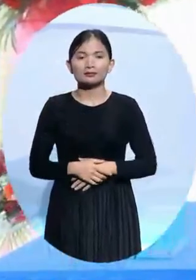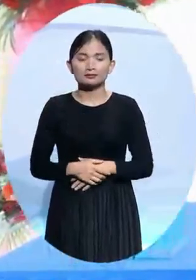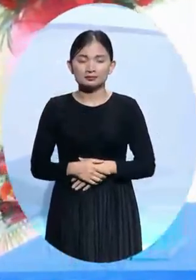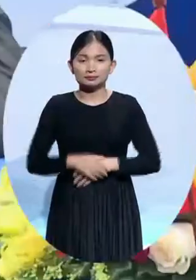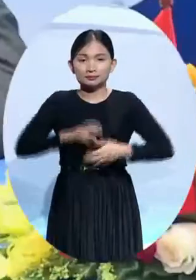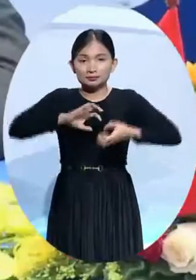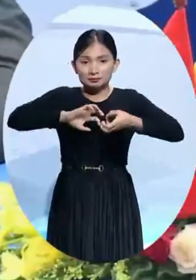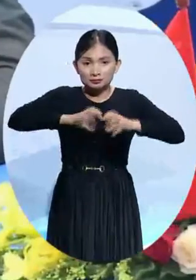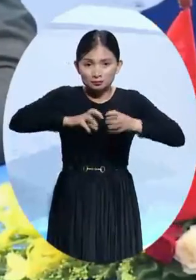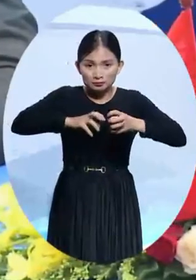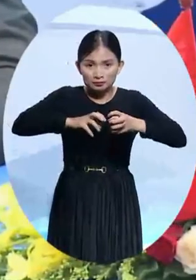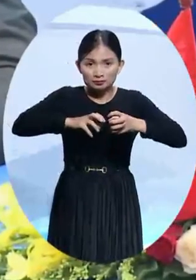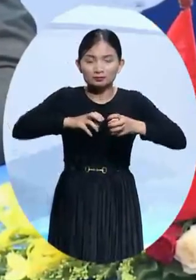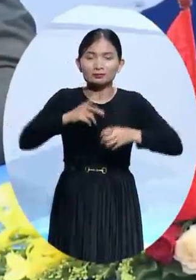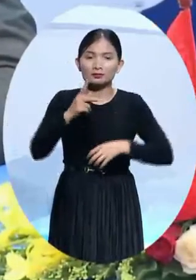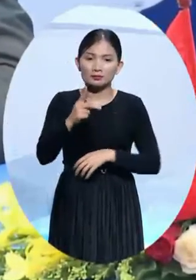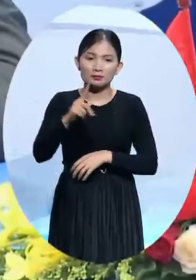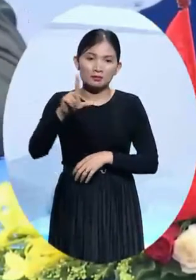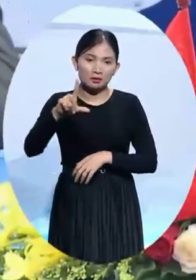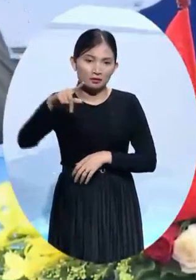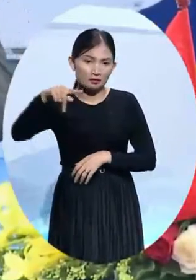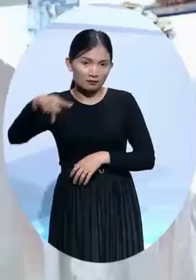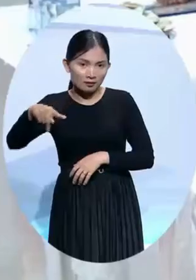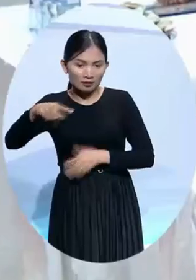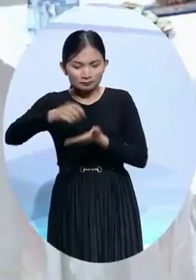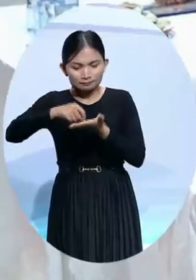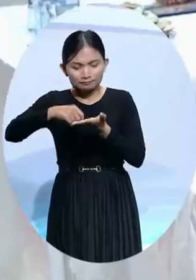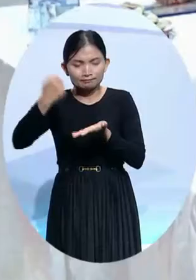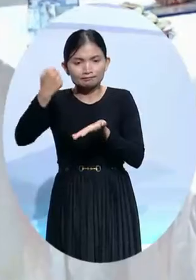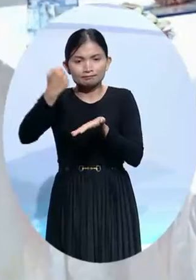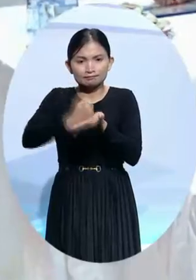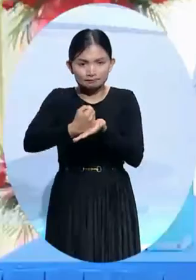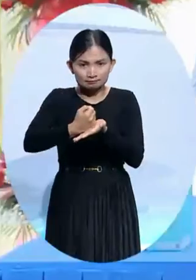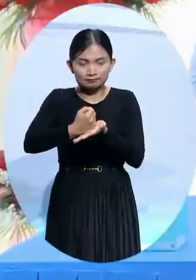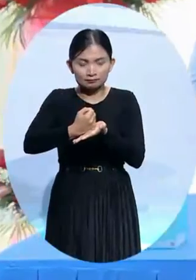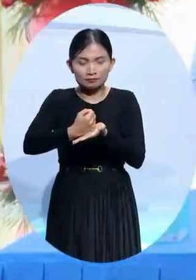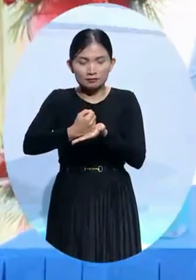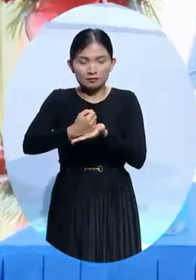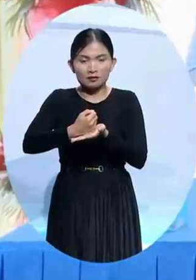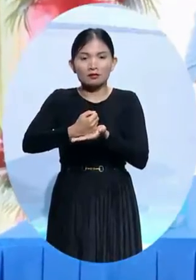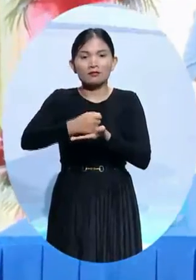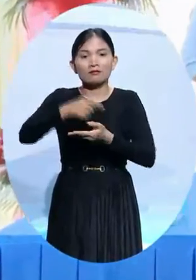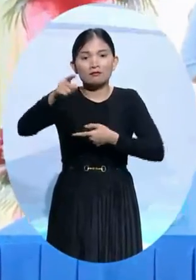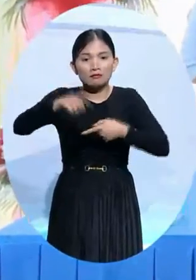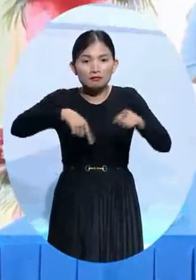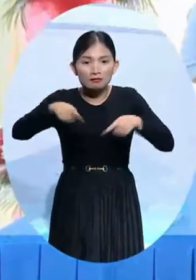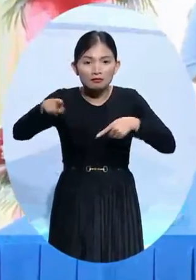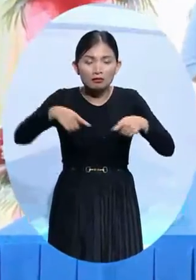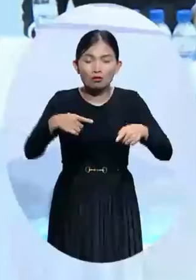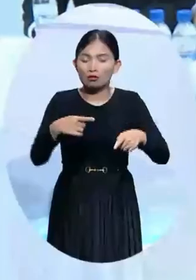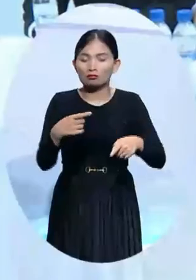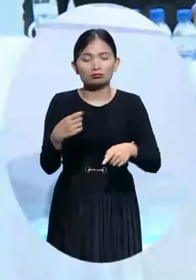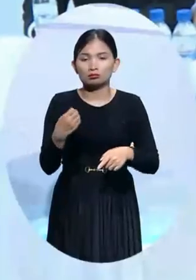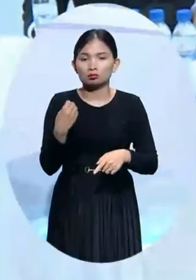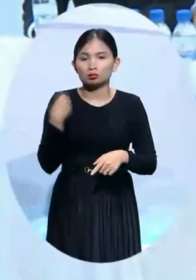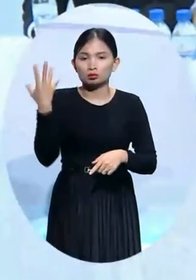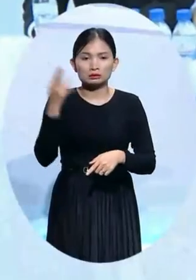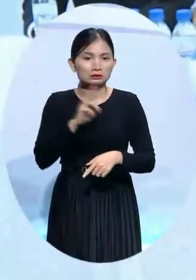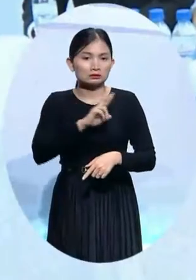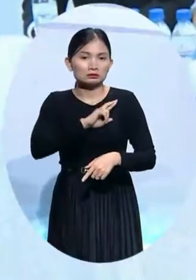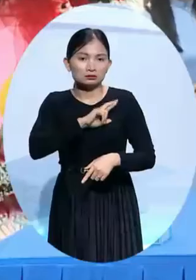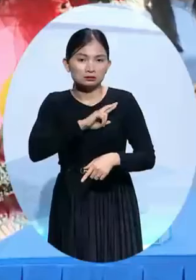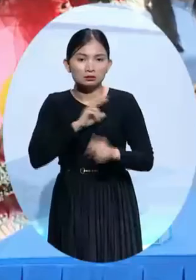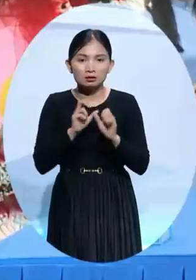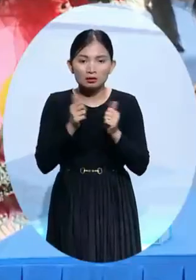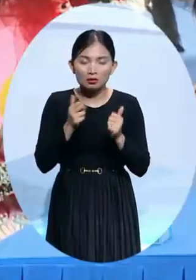Công ty cổ phần tập đoàn Kim Long Phát đã ký hợp tác phân phối độc quyền sản phẩm máy tạo nước và khí hydro tại Việt Nam và châu